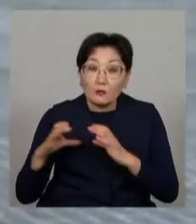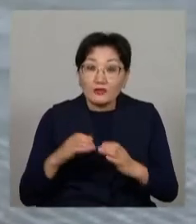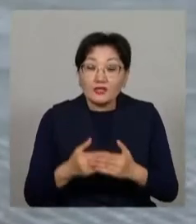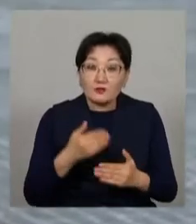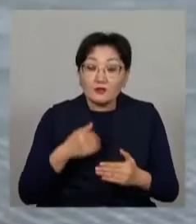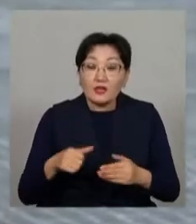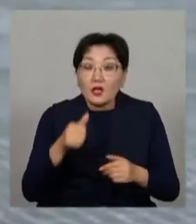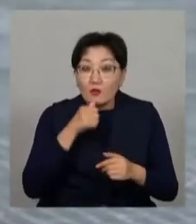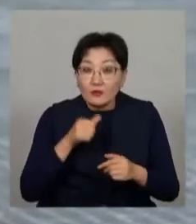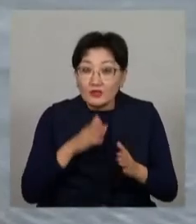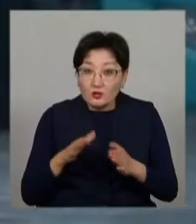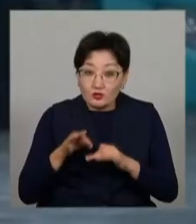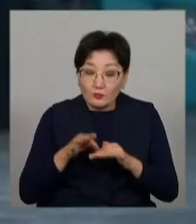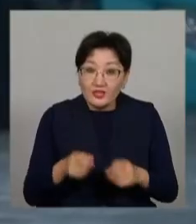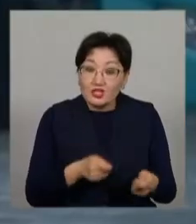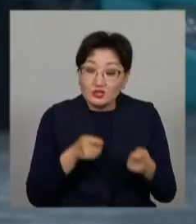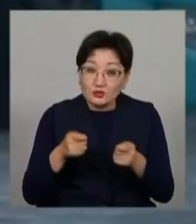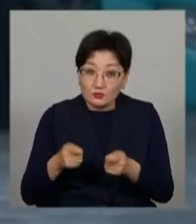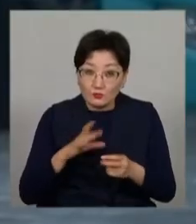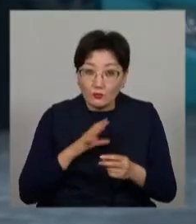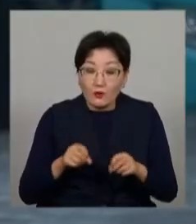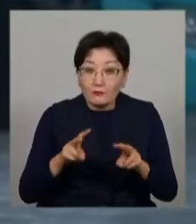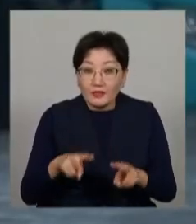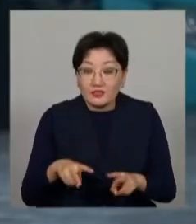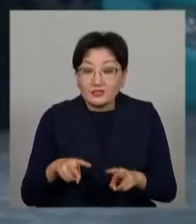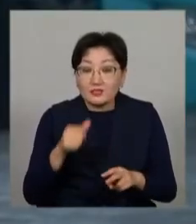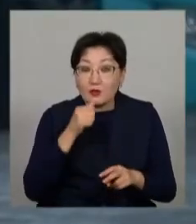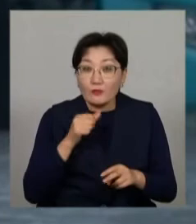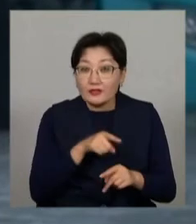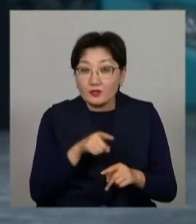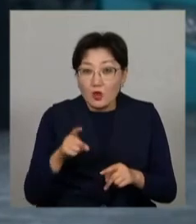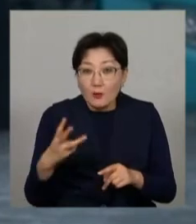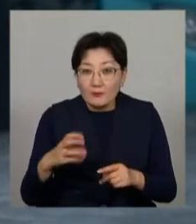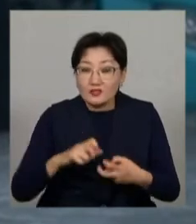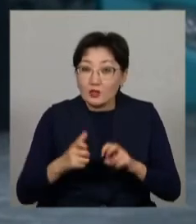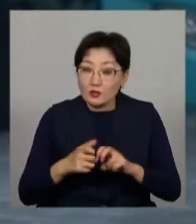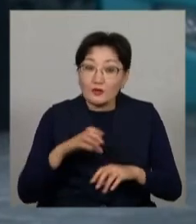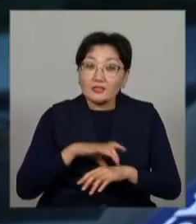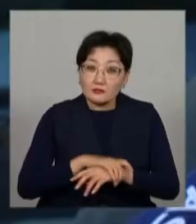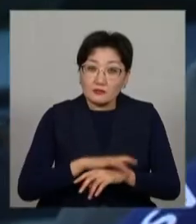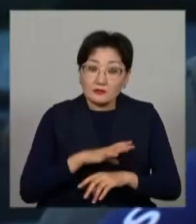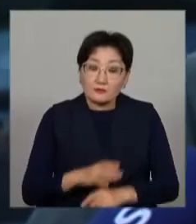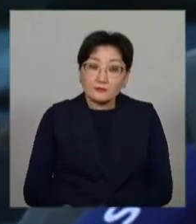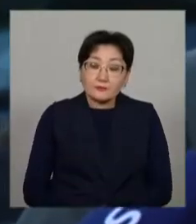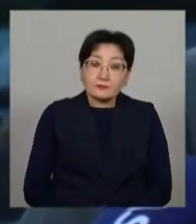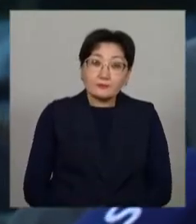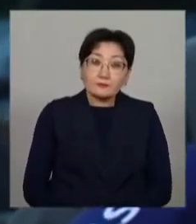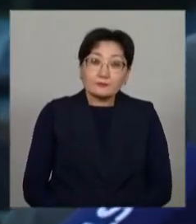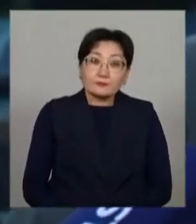ала тестілік режимнен өту үшін жеткізілген. Алайда мамандар тест-драйв барысында бірқатар олқылықты анықтапты.